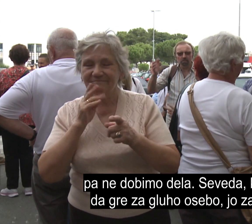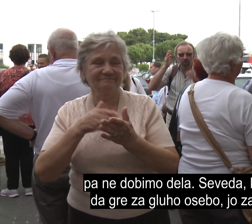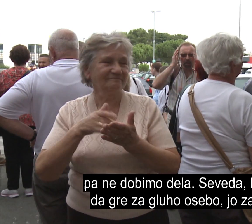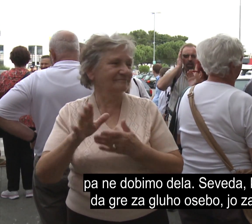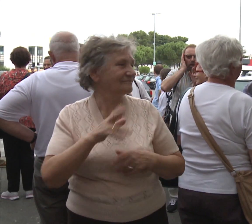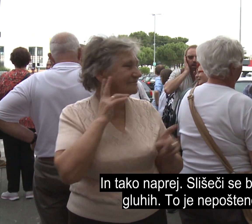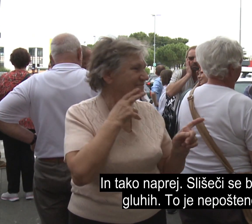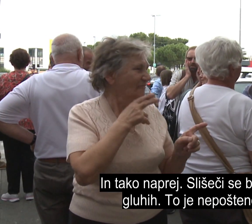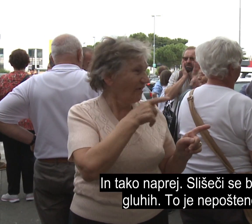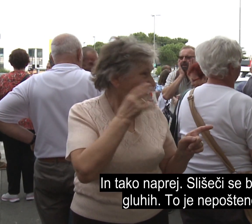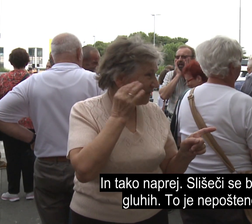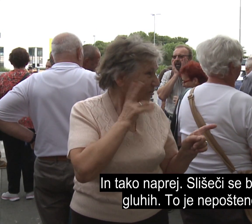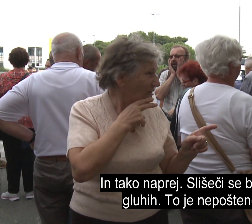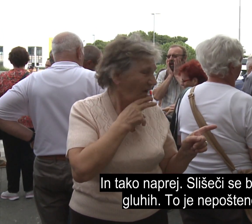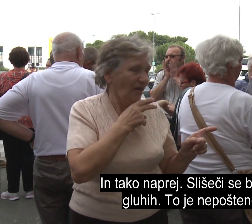To ti